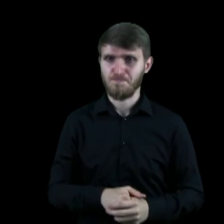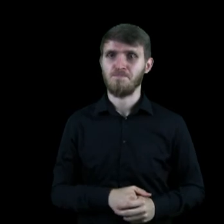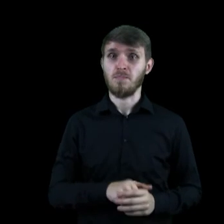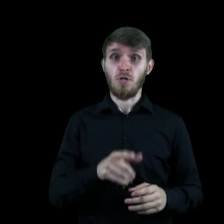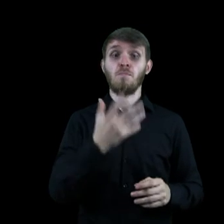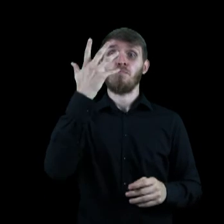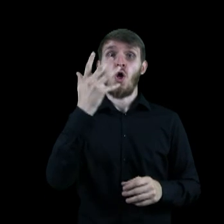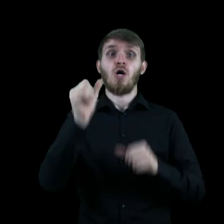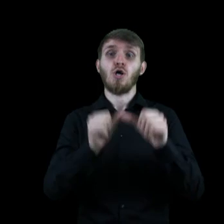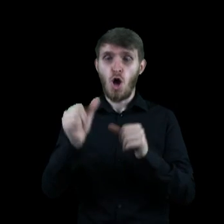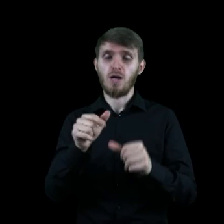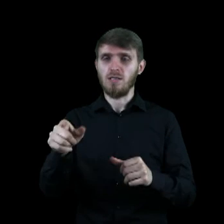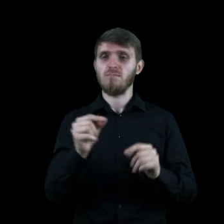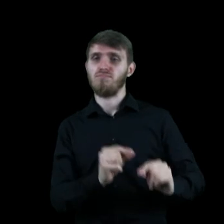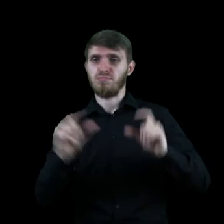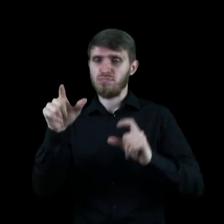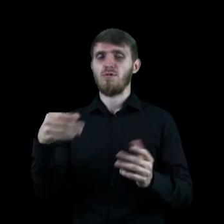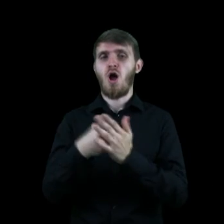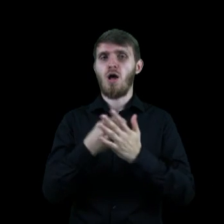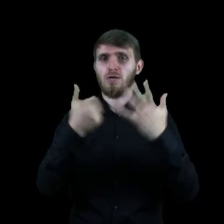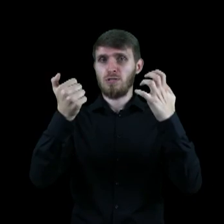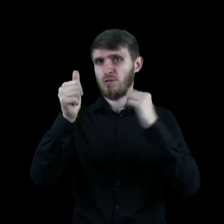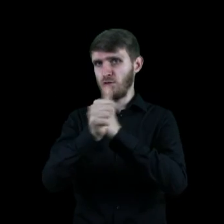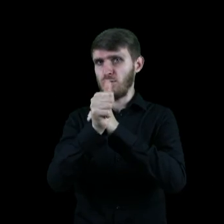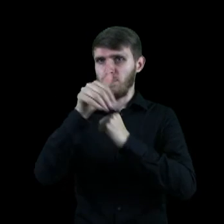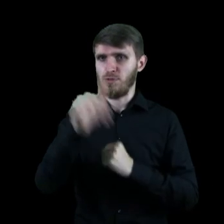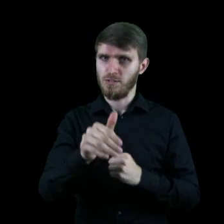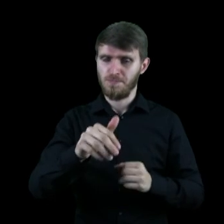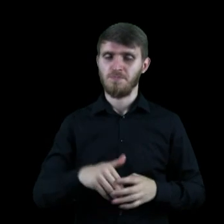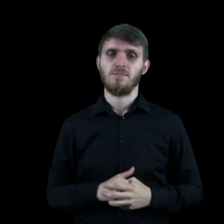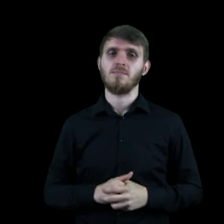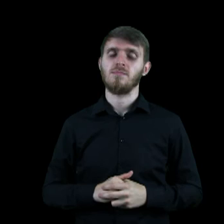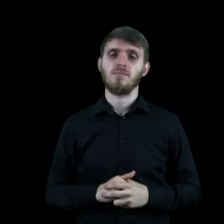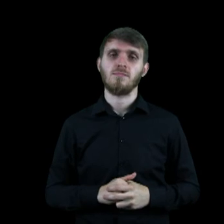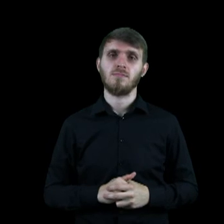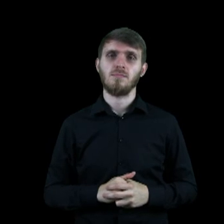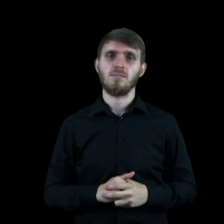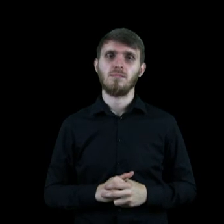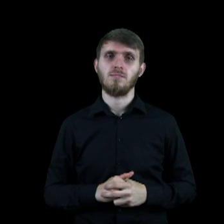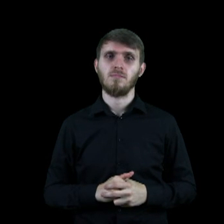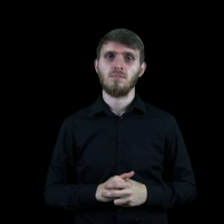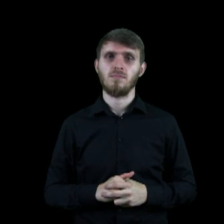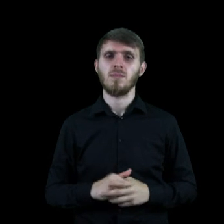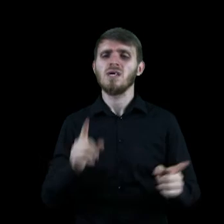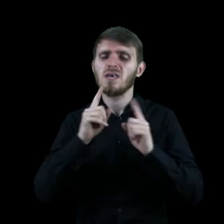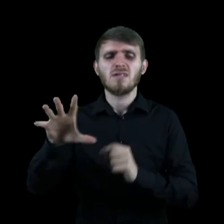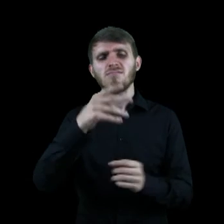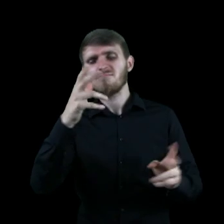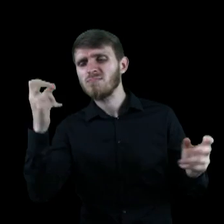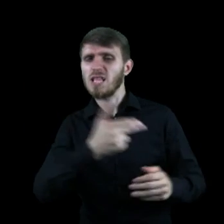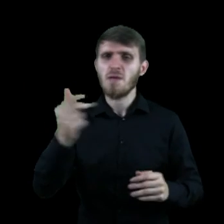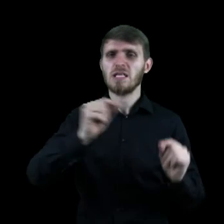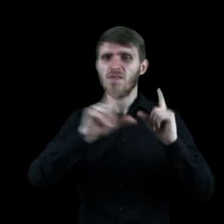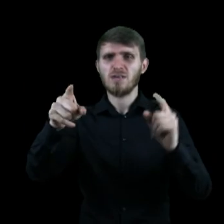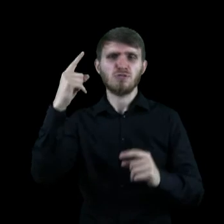bardzo wszystko zdrożało, to w roku piątym dom będzie kosztował 660 tysięcy złotych. Podczas rozmowy o